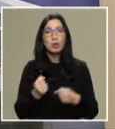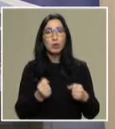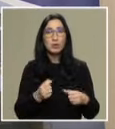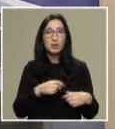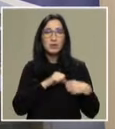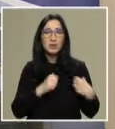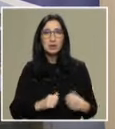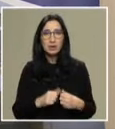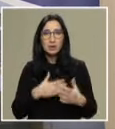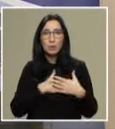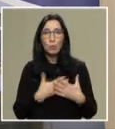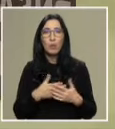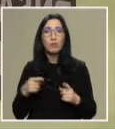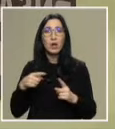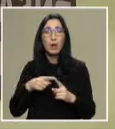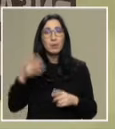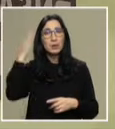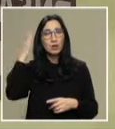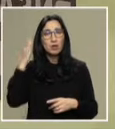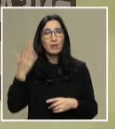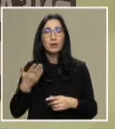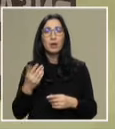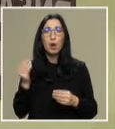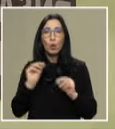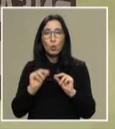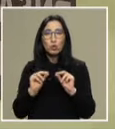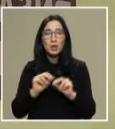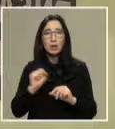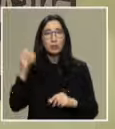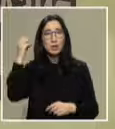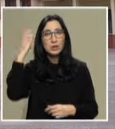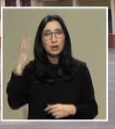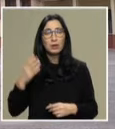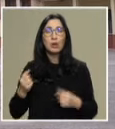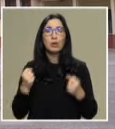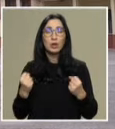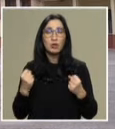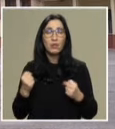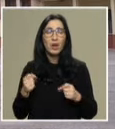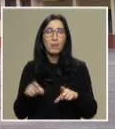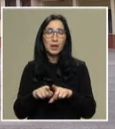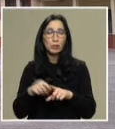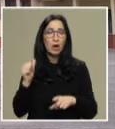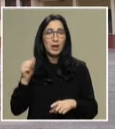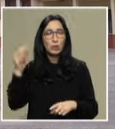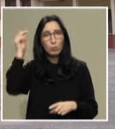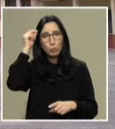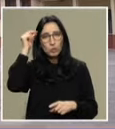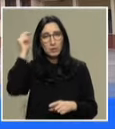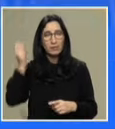си любов към родината, учението и знанието, да живеем като алеко по съвест и да знаем, че щастие без честност